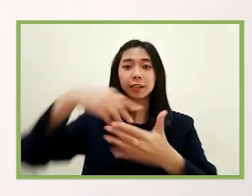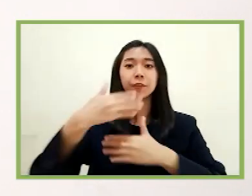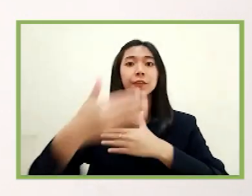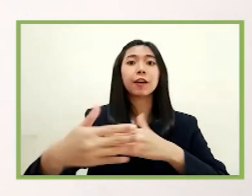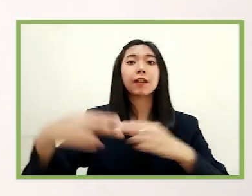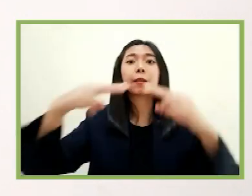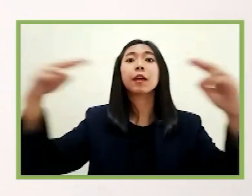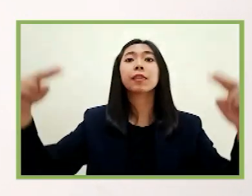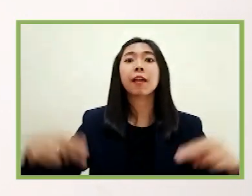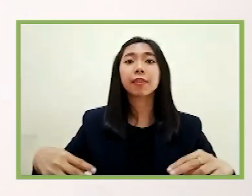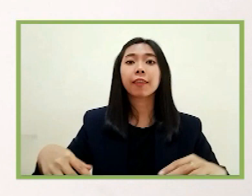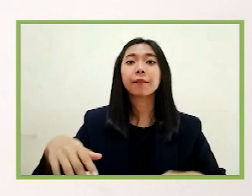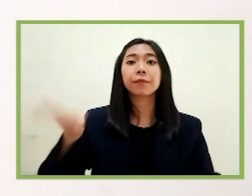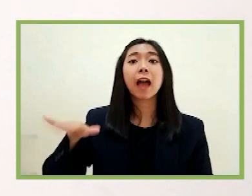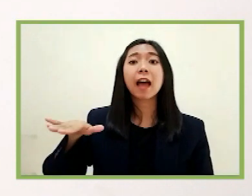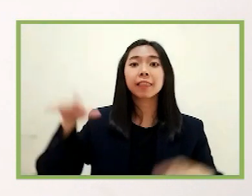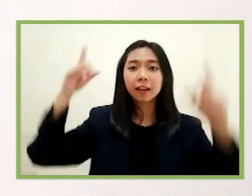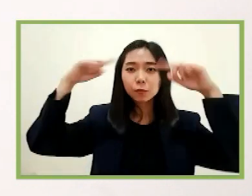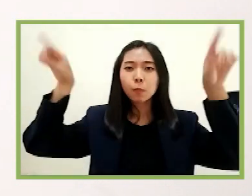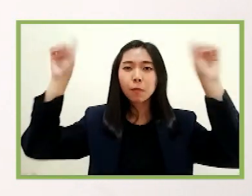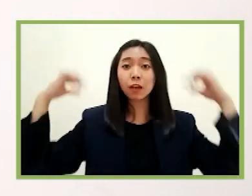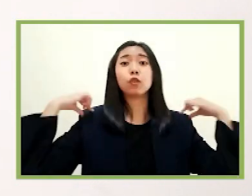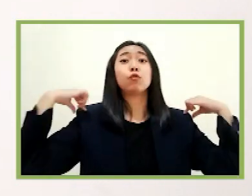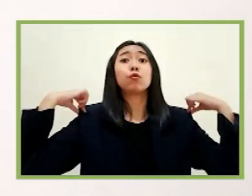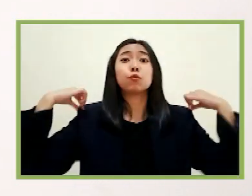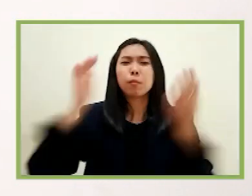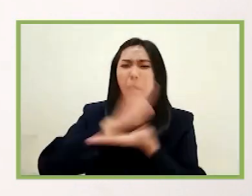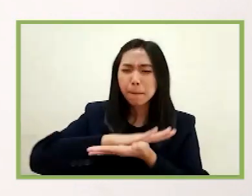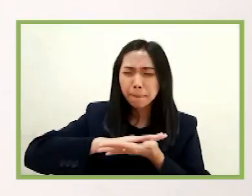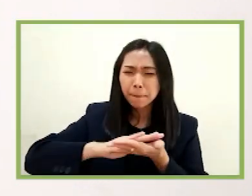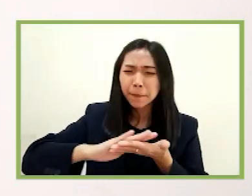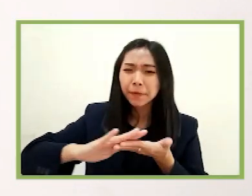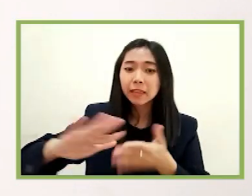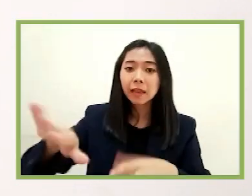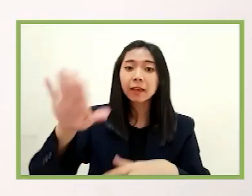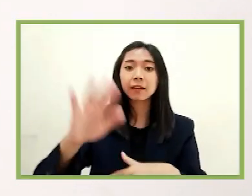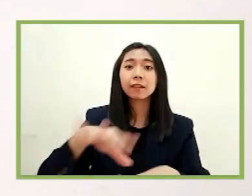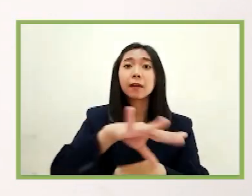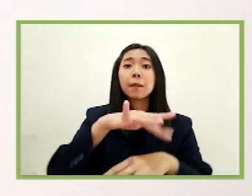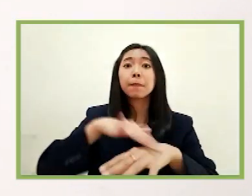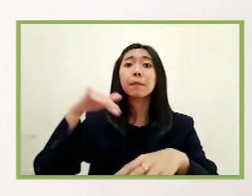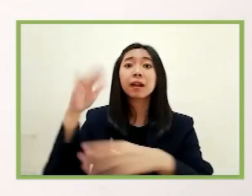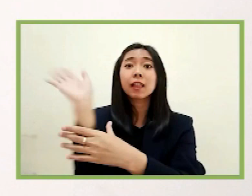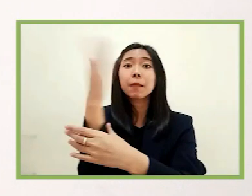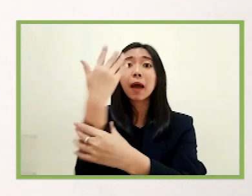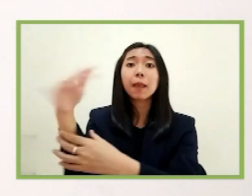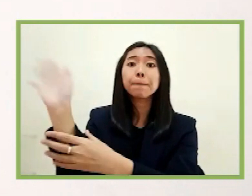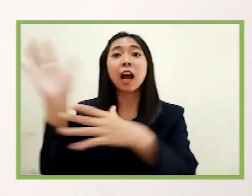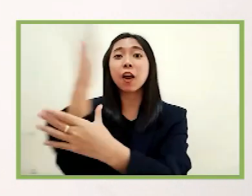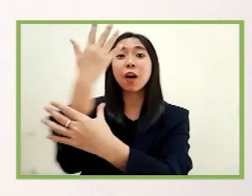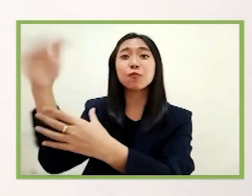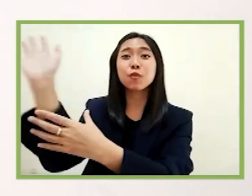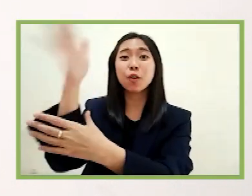di hadapan Anak Domba memakai jubah putih dan memegang daun-daun Palem di tangan mereka